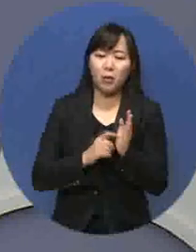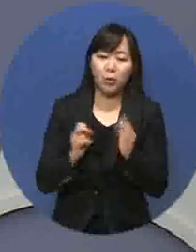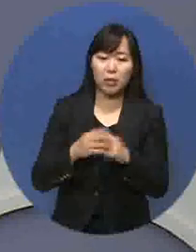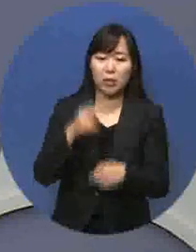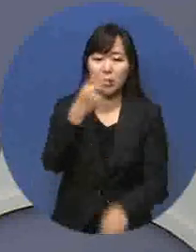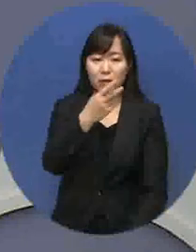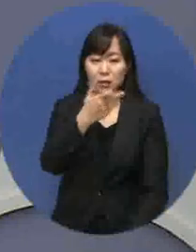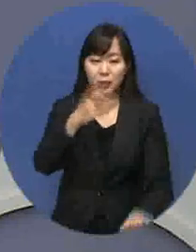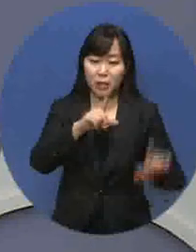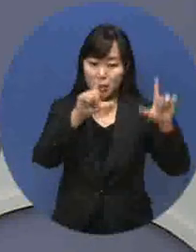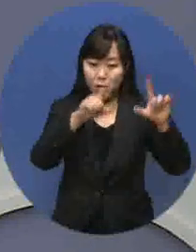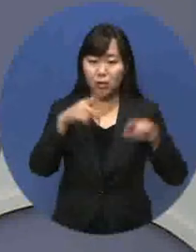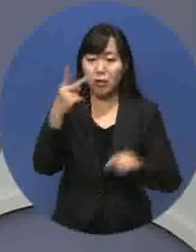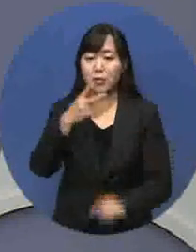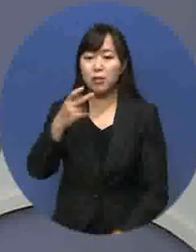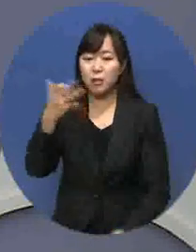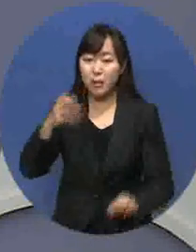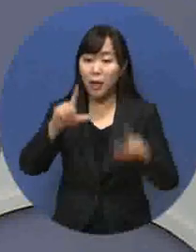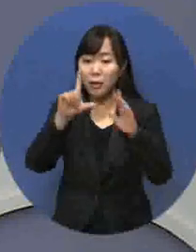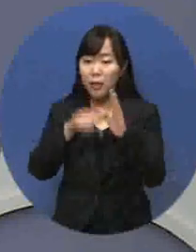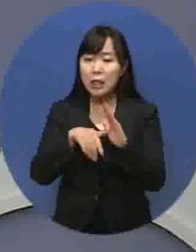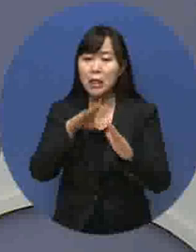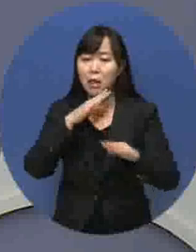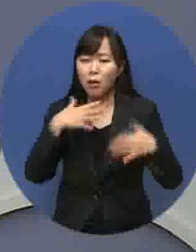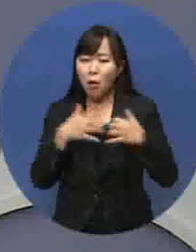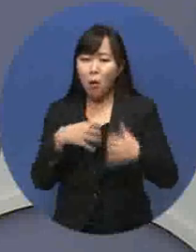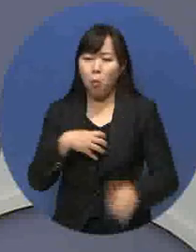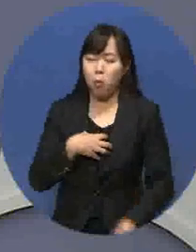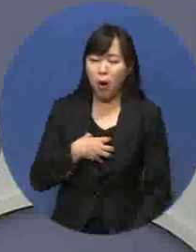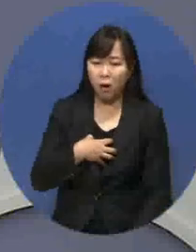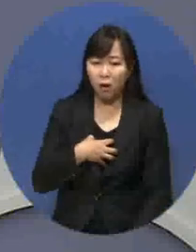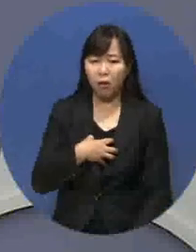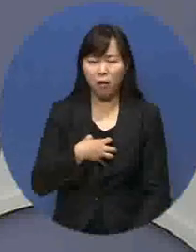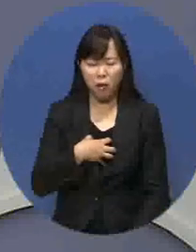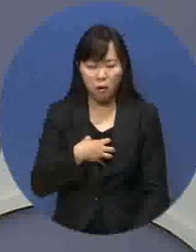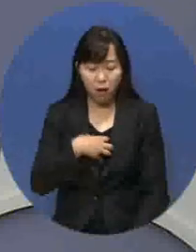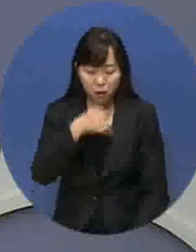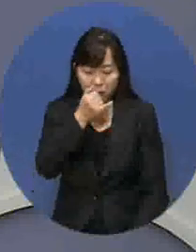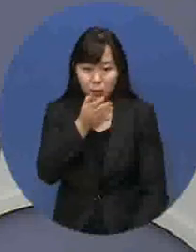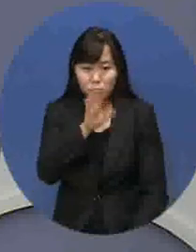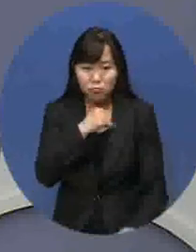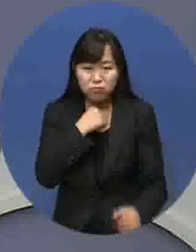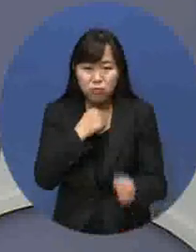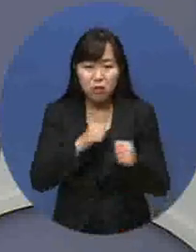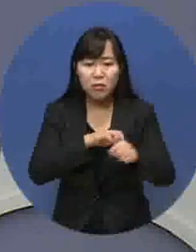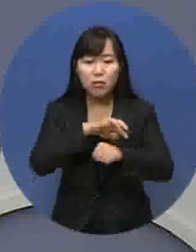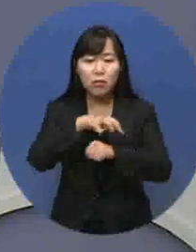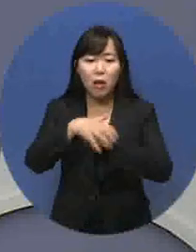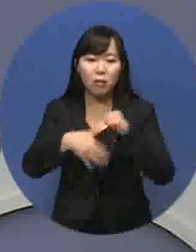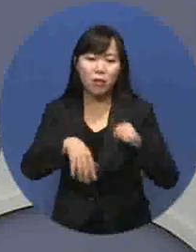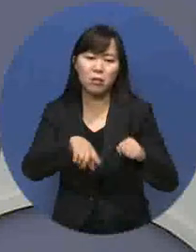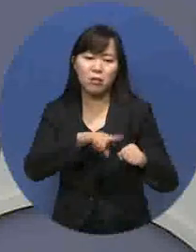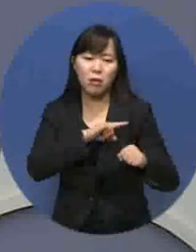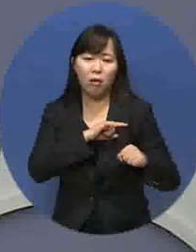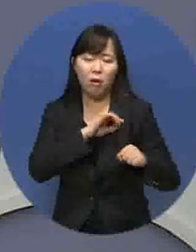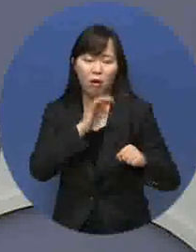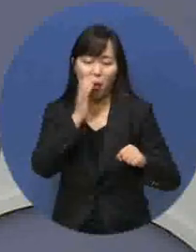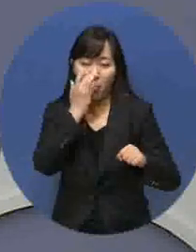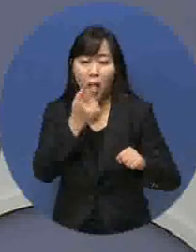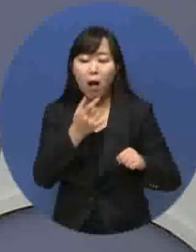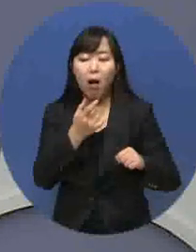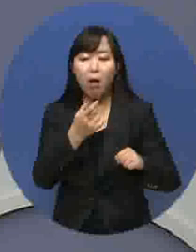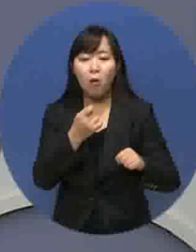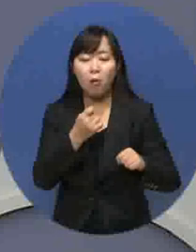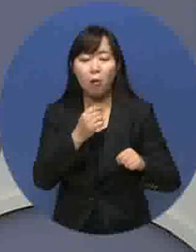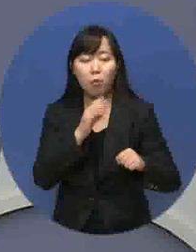왜냐하면 2017년, 18년 초에 전쟁 위기가 실제로 갔음에도 불구하고 전 세계에서 가장 둔감했던 쪽이